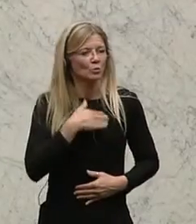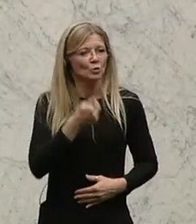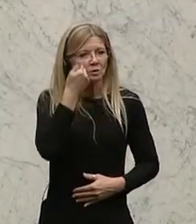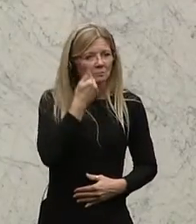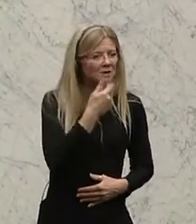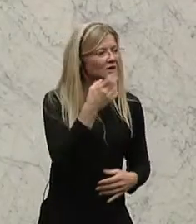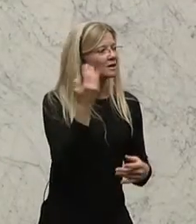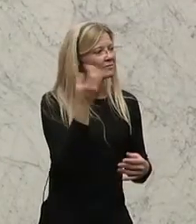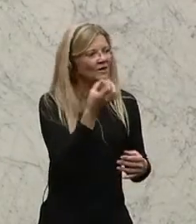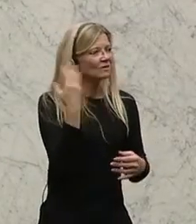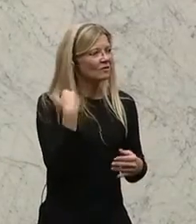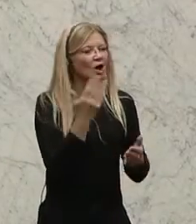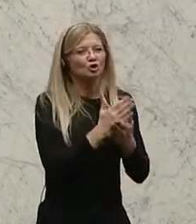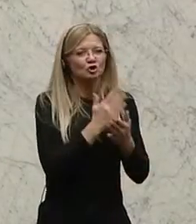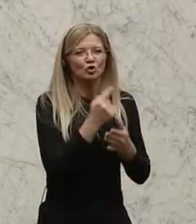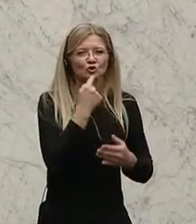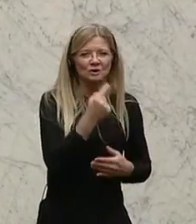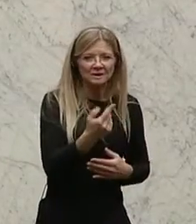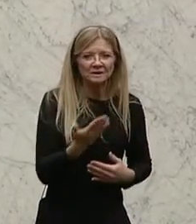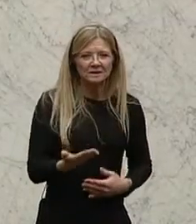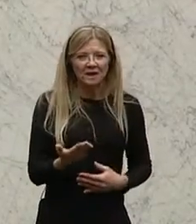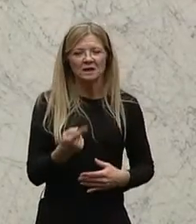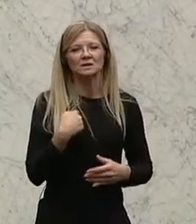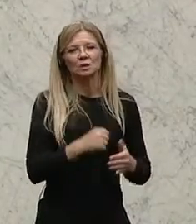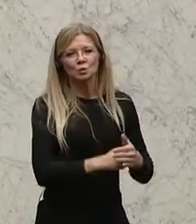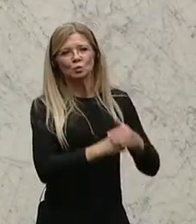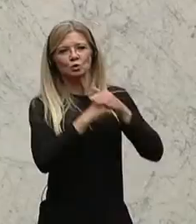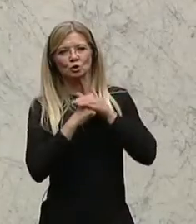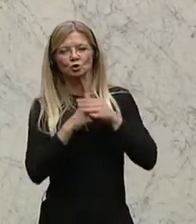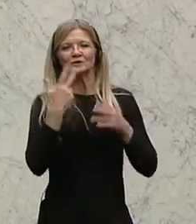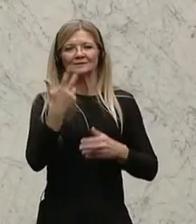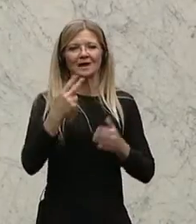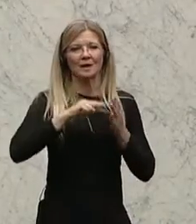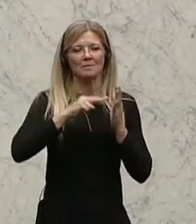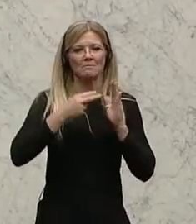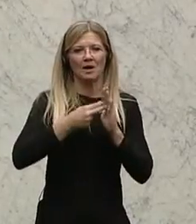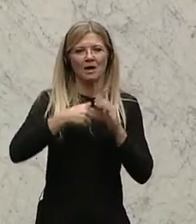angesagten Unterstützung des Anliegens 3 Planstellen mehr zuzugesellen,